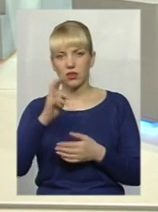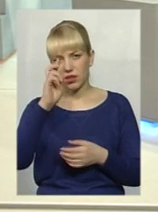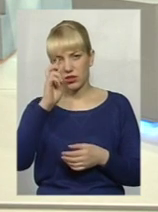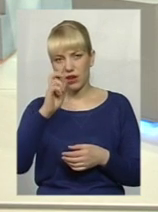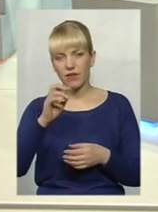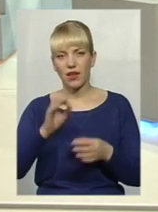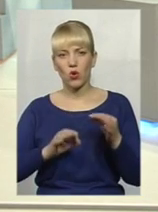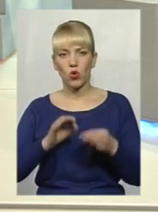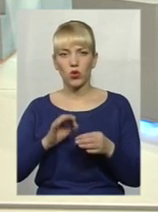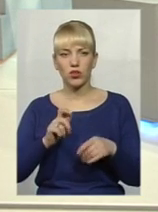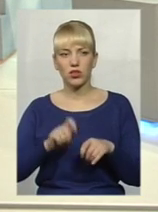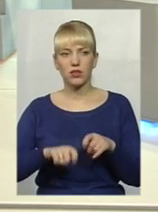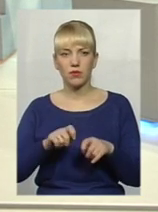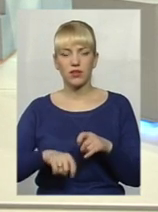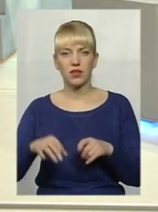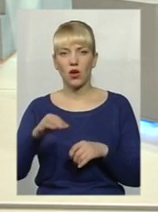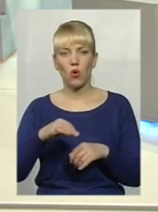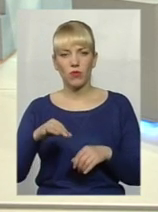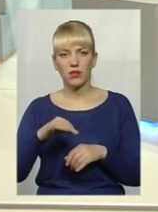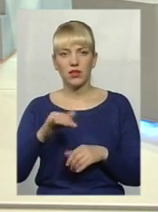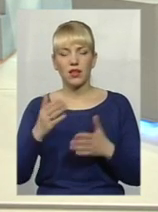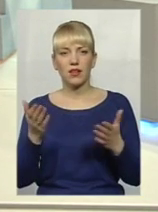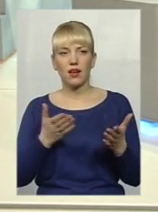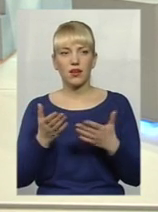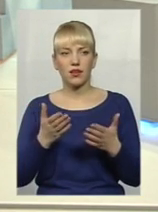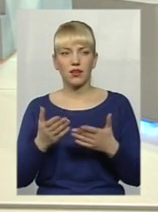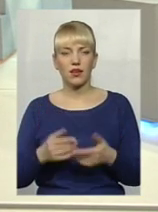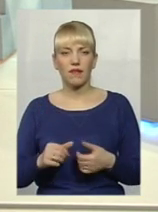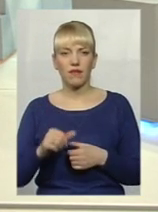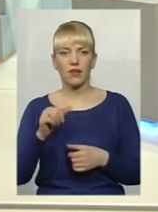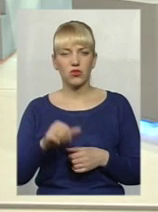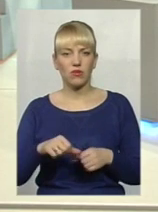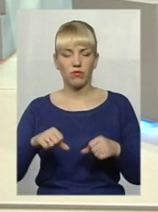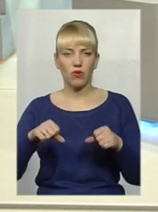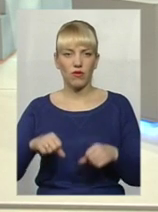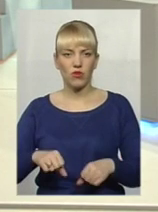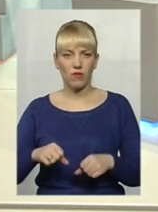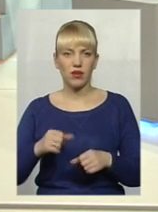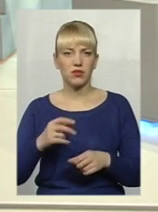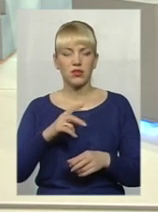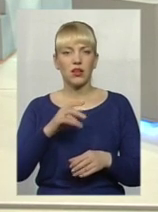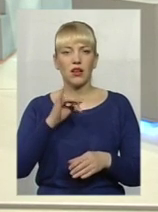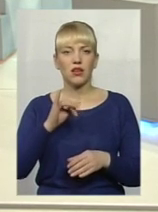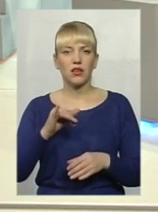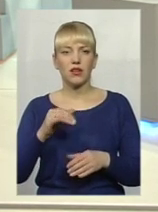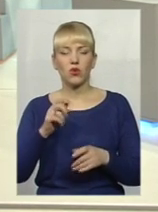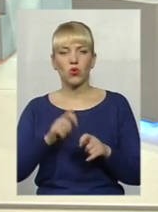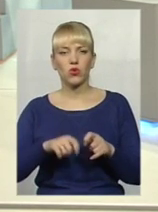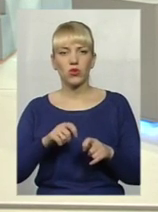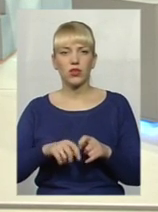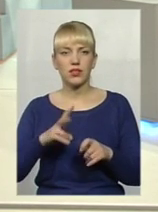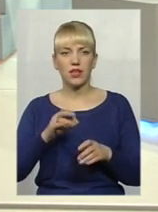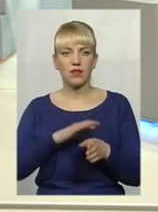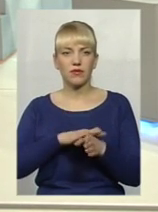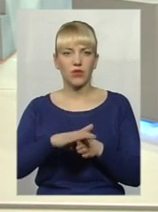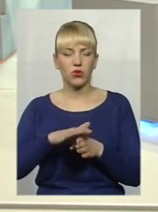інспекція обласна, і яка виключно повноваження – це контроль за додержанням вимог природоохоронного законодавства, в